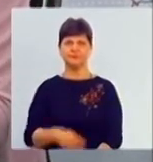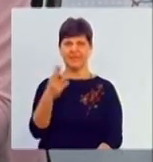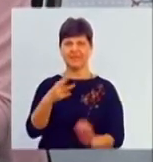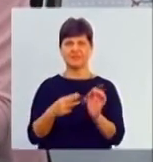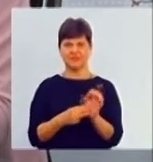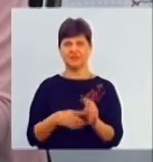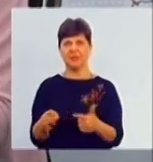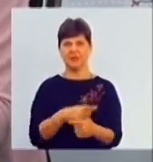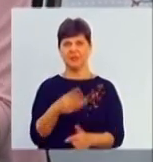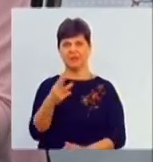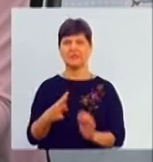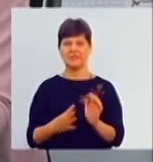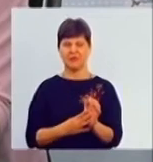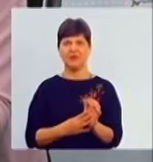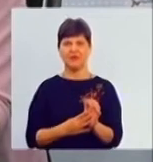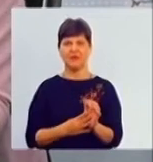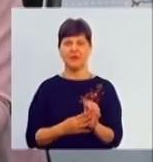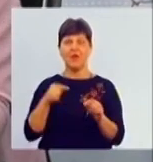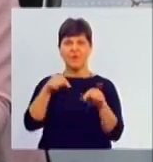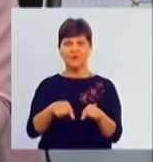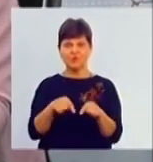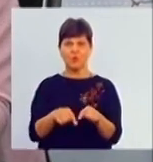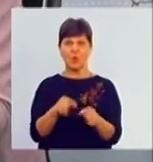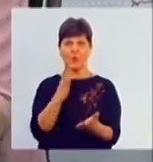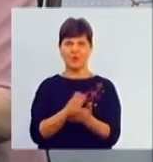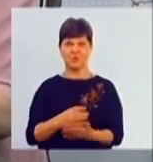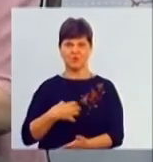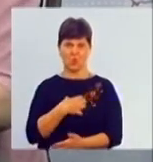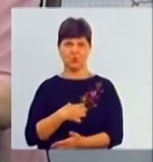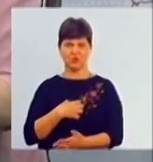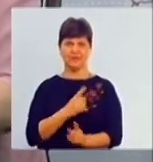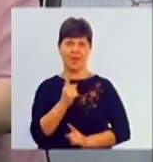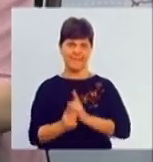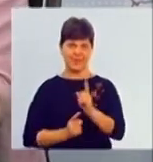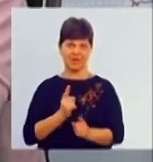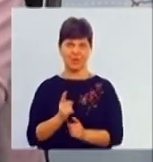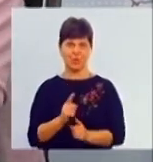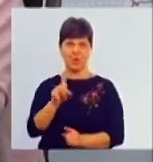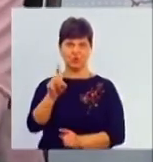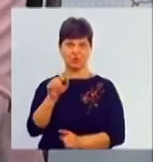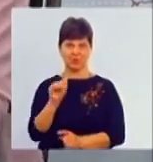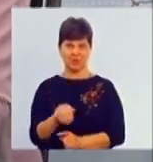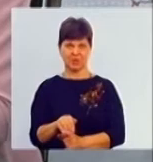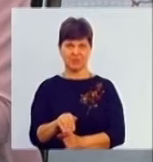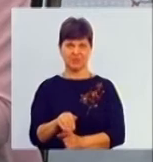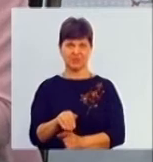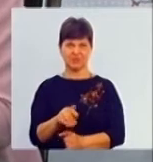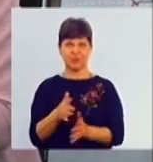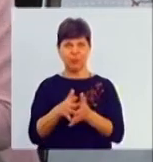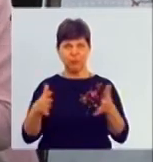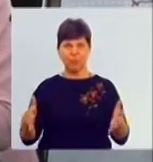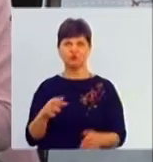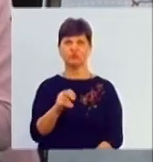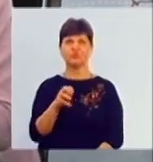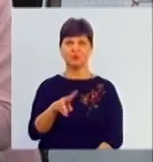або 39. От в цьому полягає основна суть перерахунка, і майже 100 тисячам, більше навіть, ніж 100